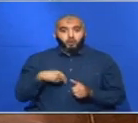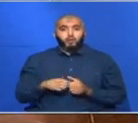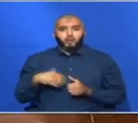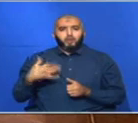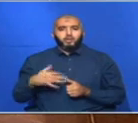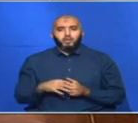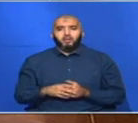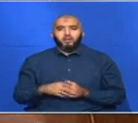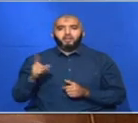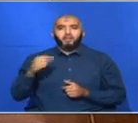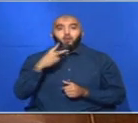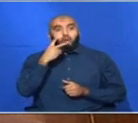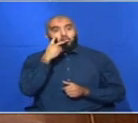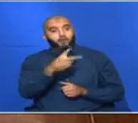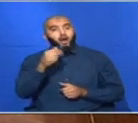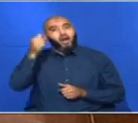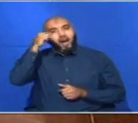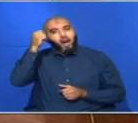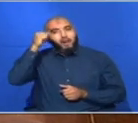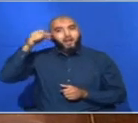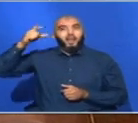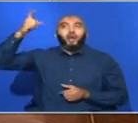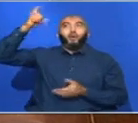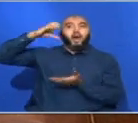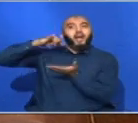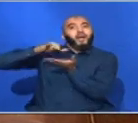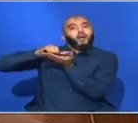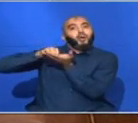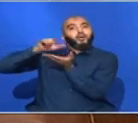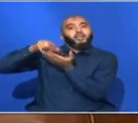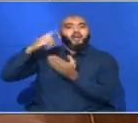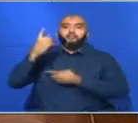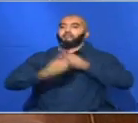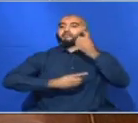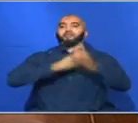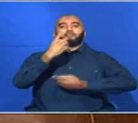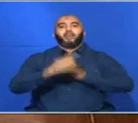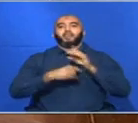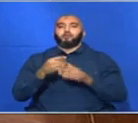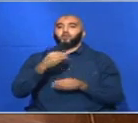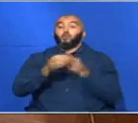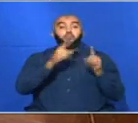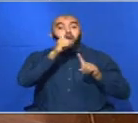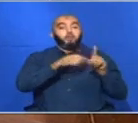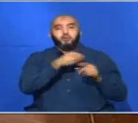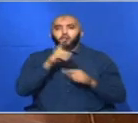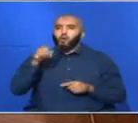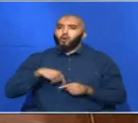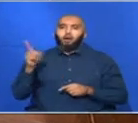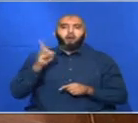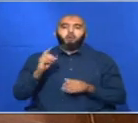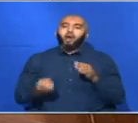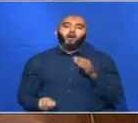هلال رمضان العيد وما الى ذلك فهو ليس غريبا